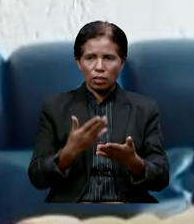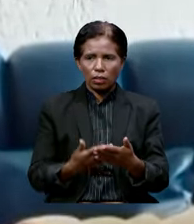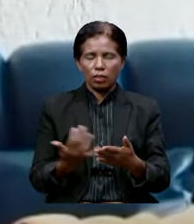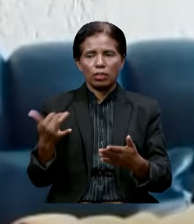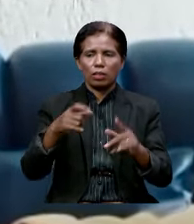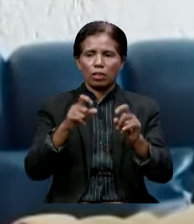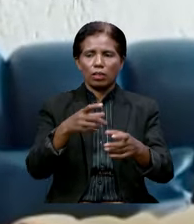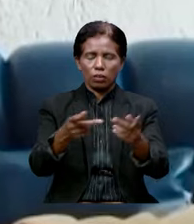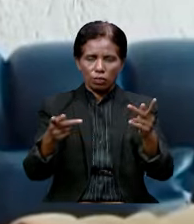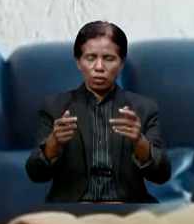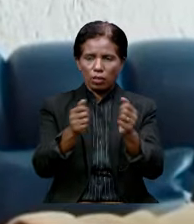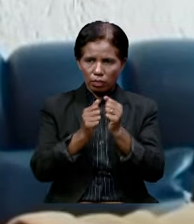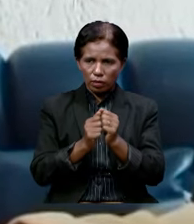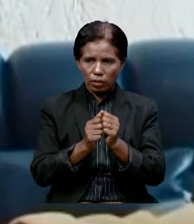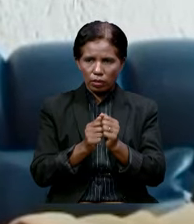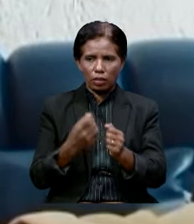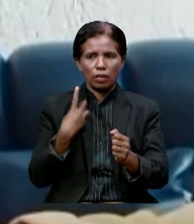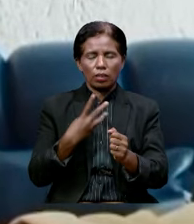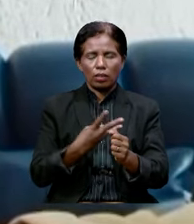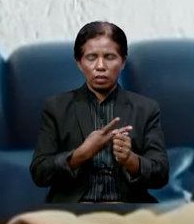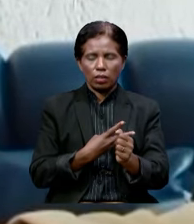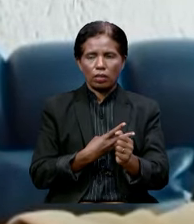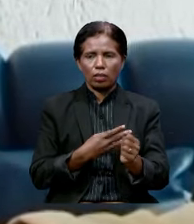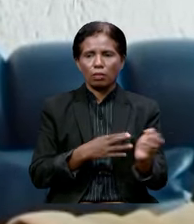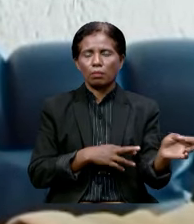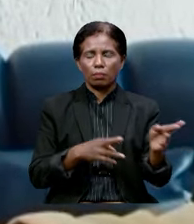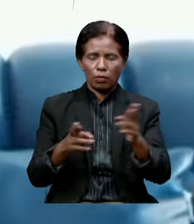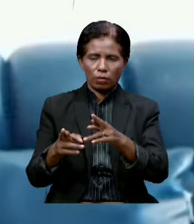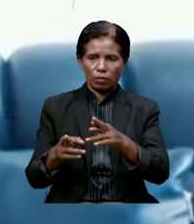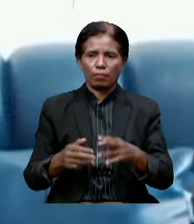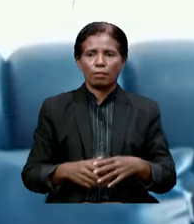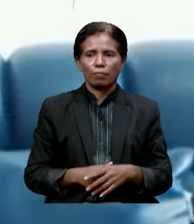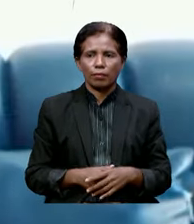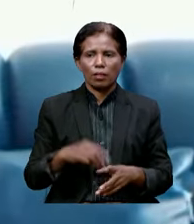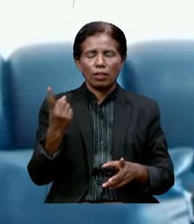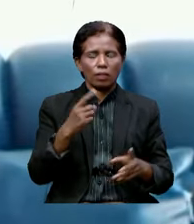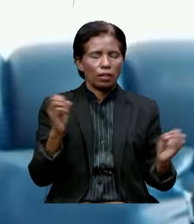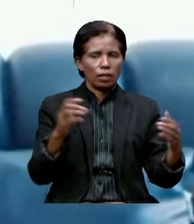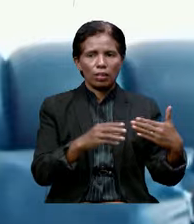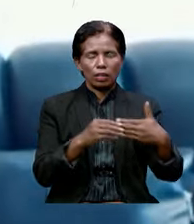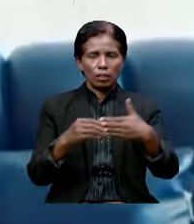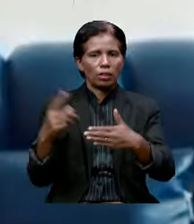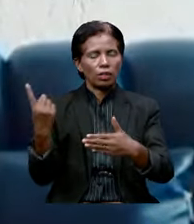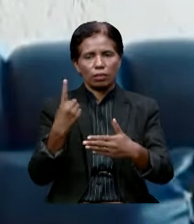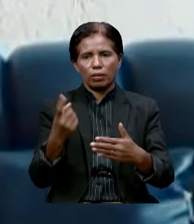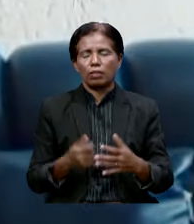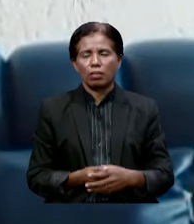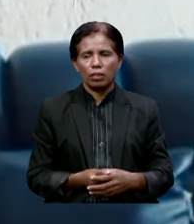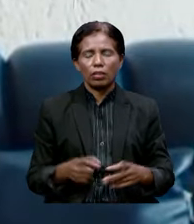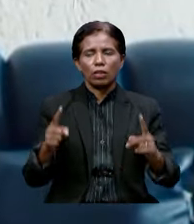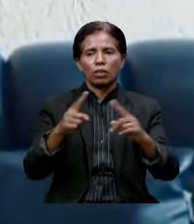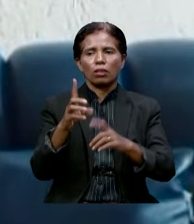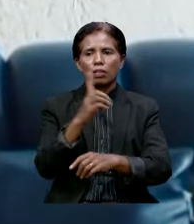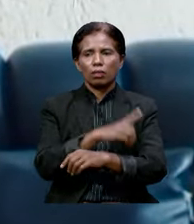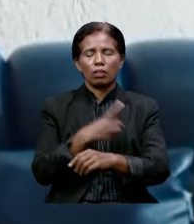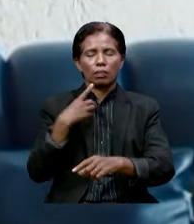tende hela fatin damutu, para buat rumah, ita pita dalira sira peruntunnya nama. Na fatin la organiza na fatin, quando tolorida, amine